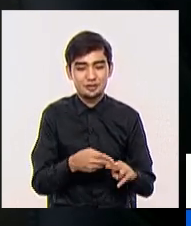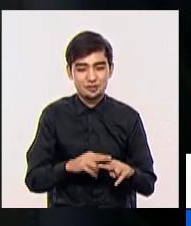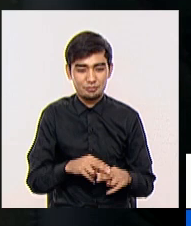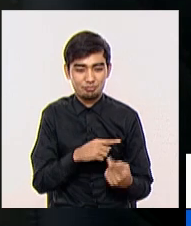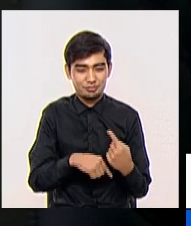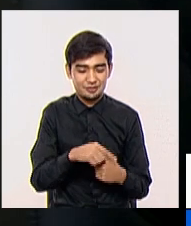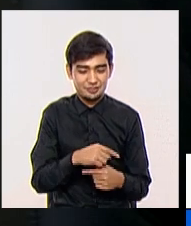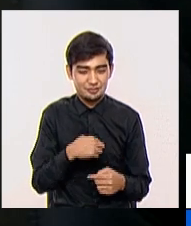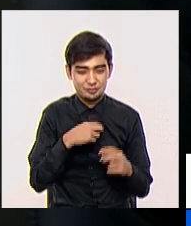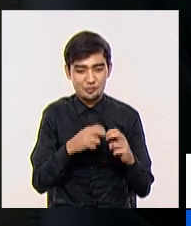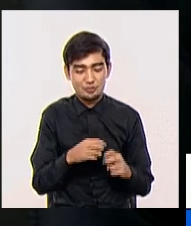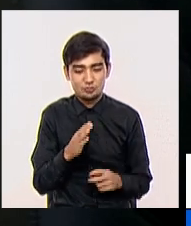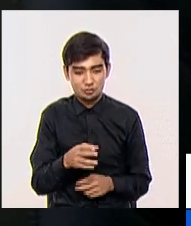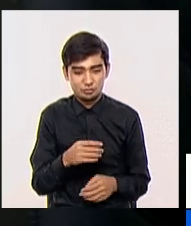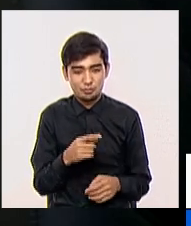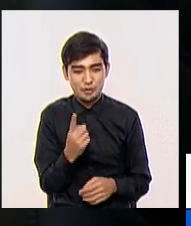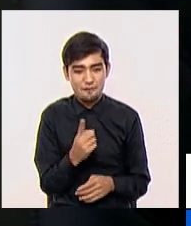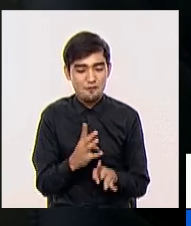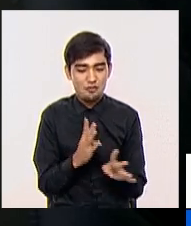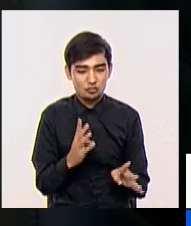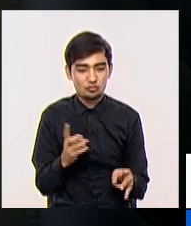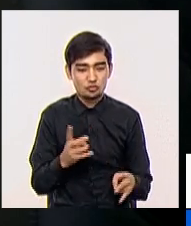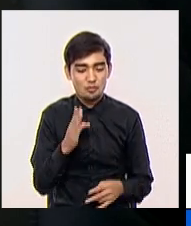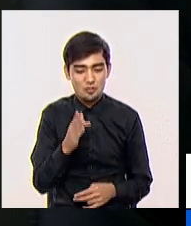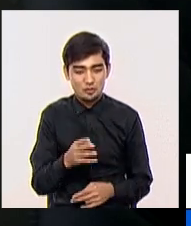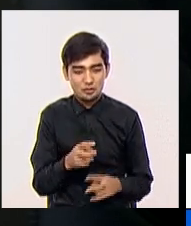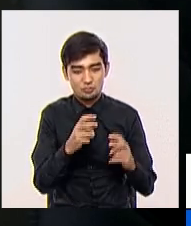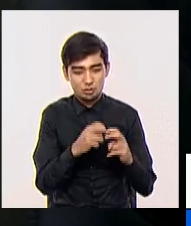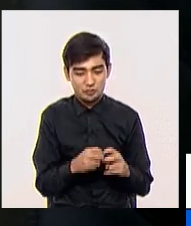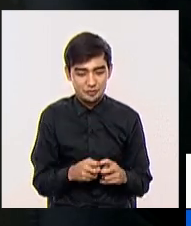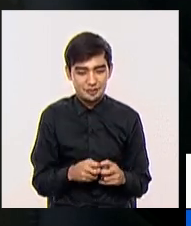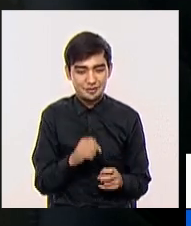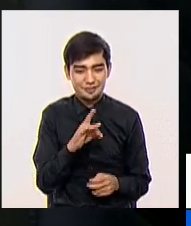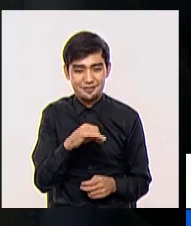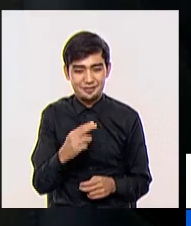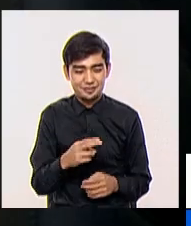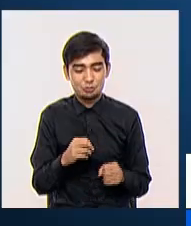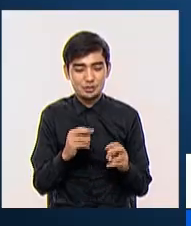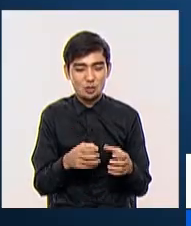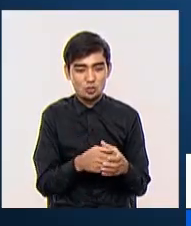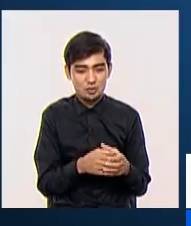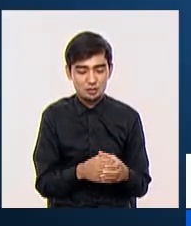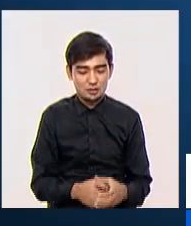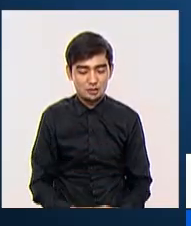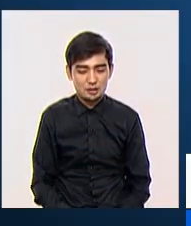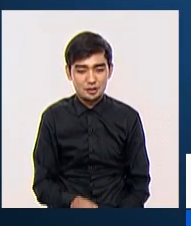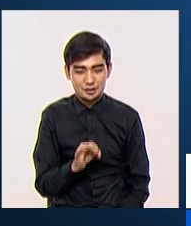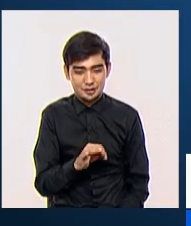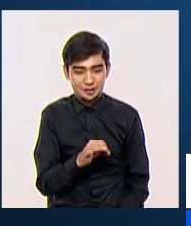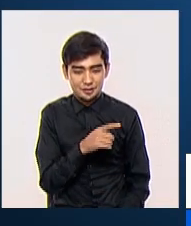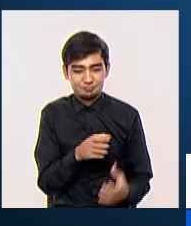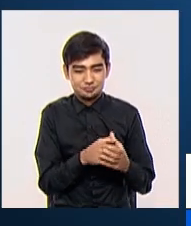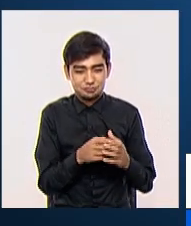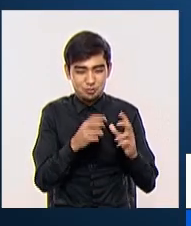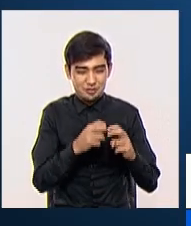предприятий, которые в первую очередь должны быть подвергнуты рейдам мониторинговых групп. После те же мониторинговые